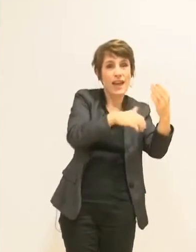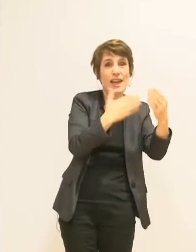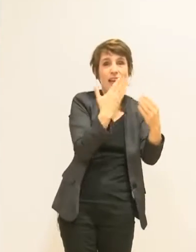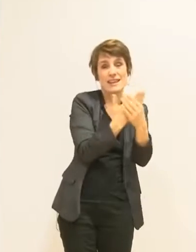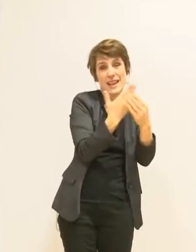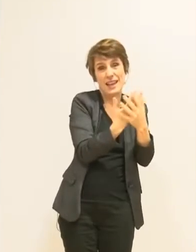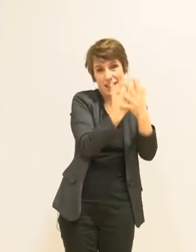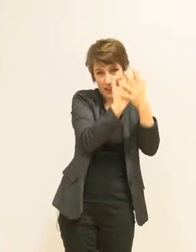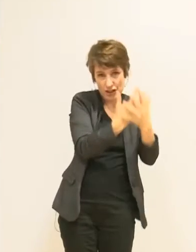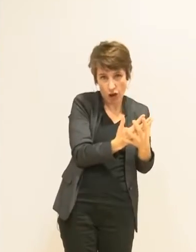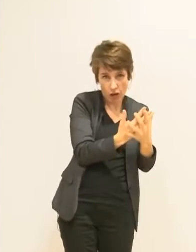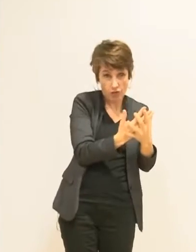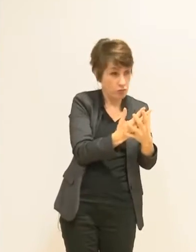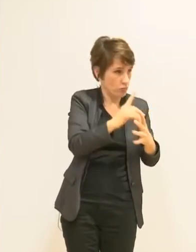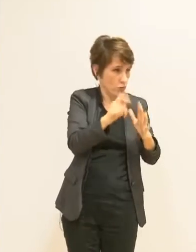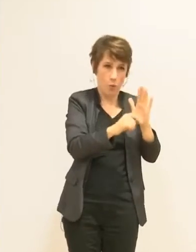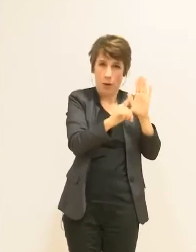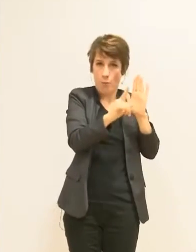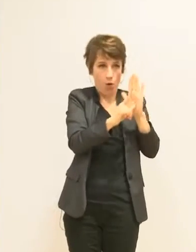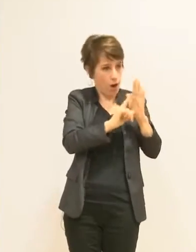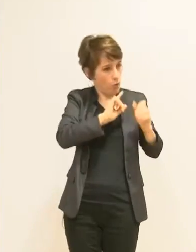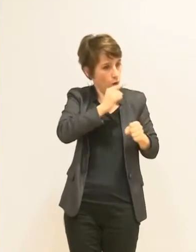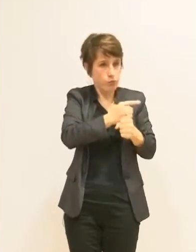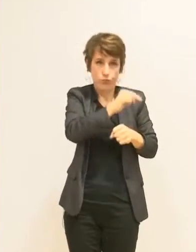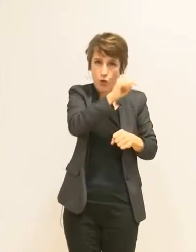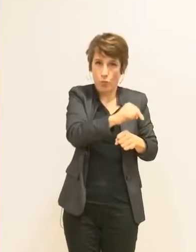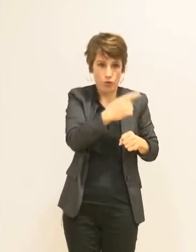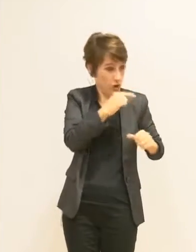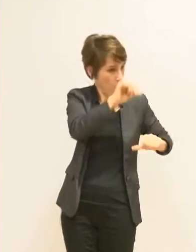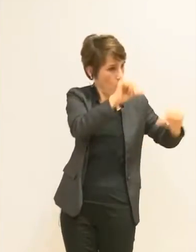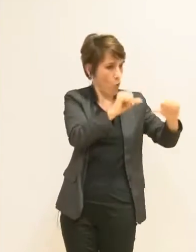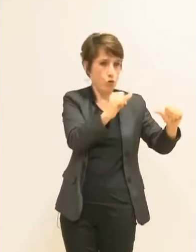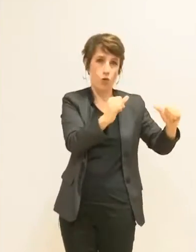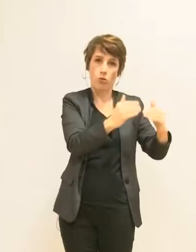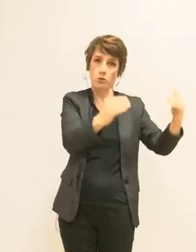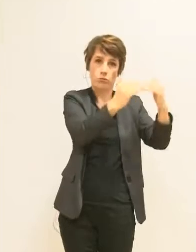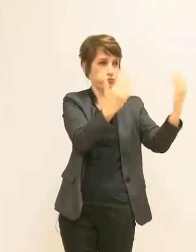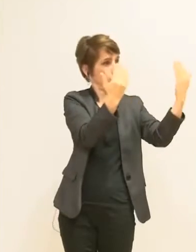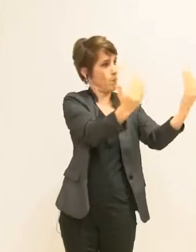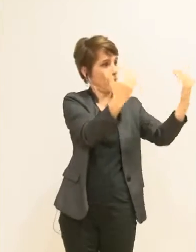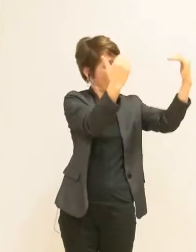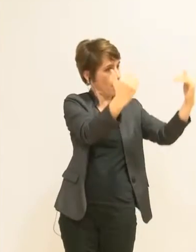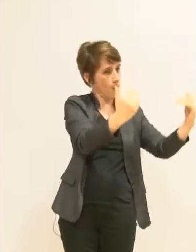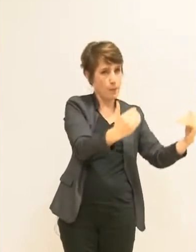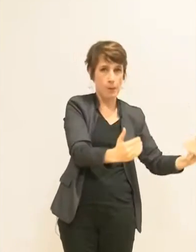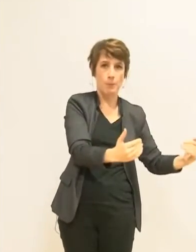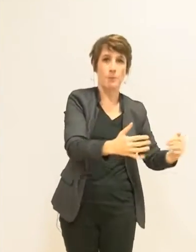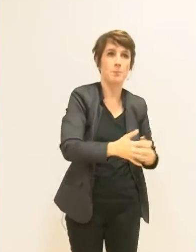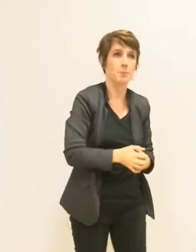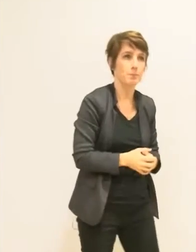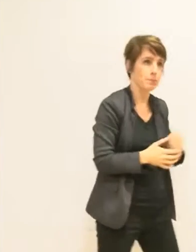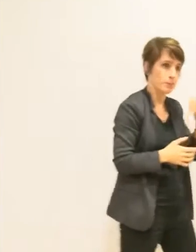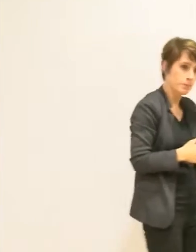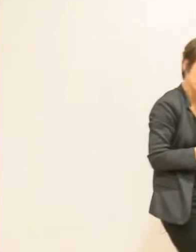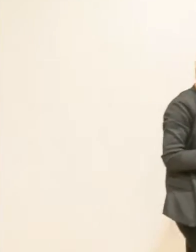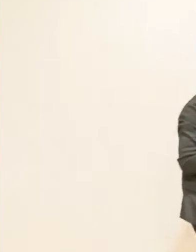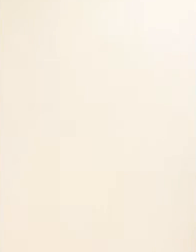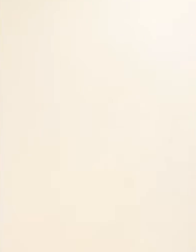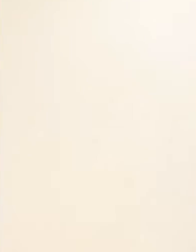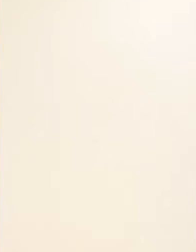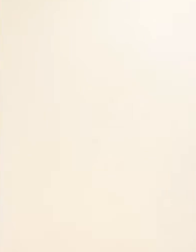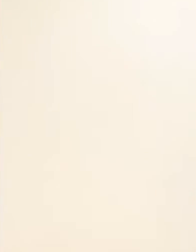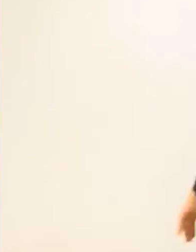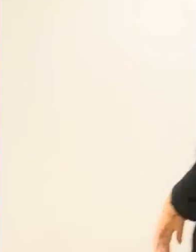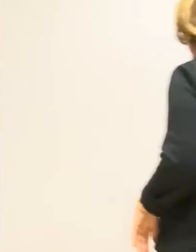se doit juridiquement, dans tout type de mise en concurrence. Et paradoxalement, à la lecture des délibérations proposées